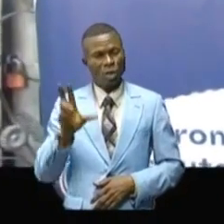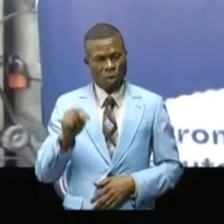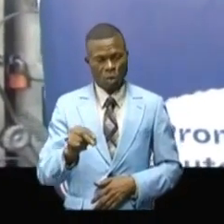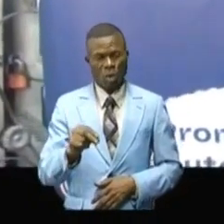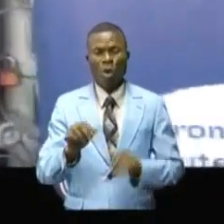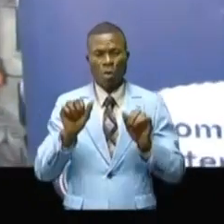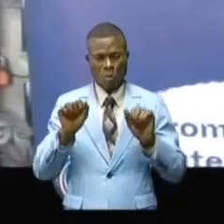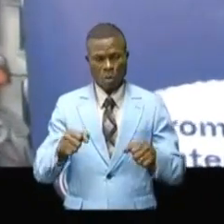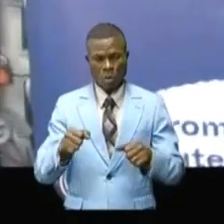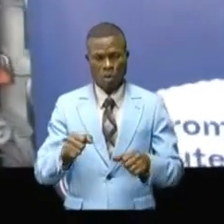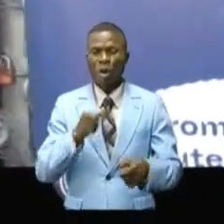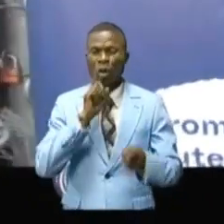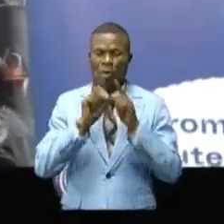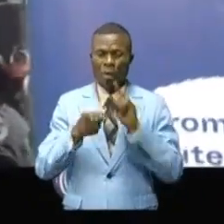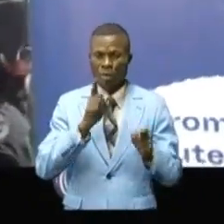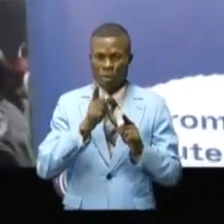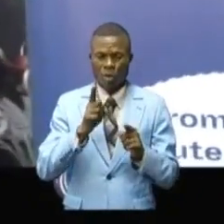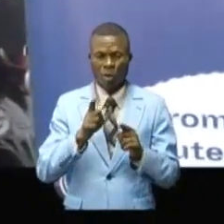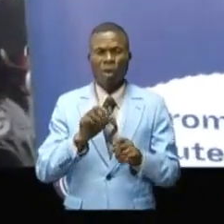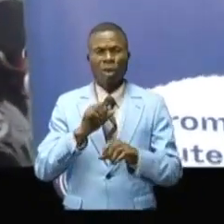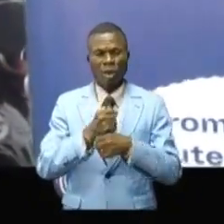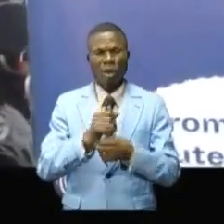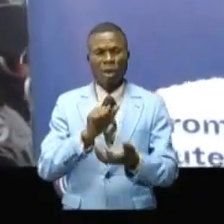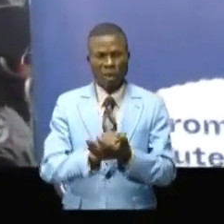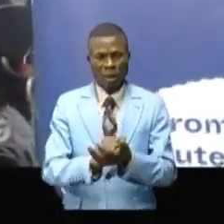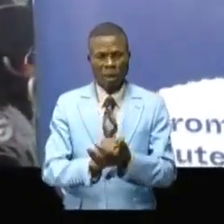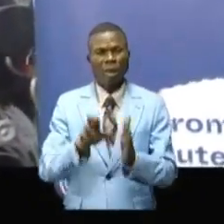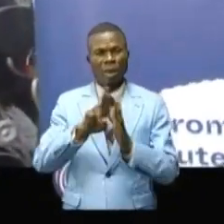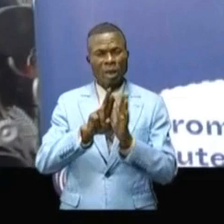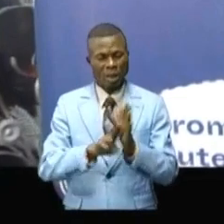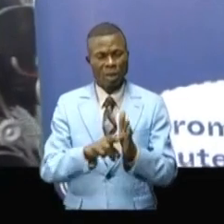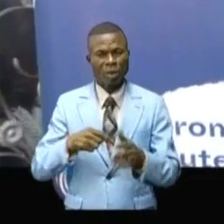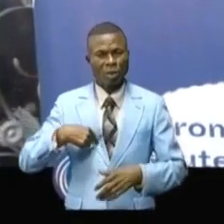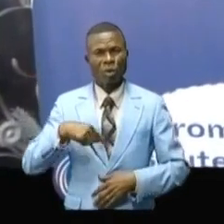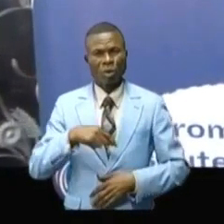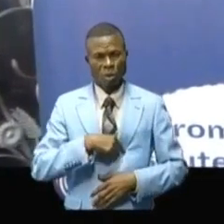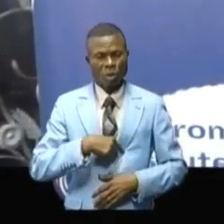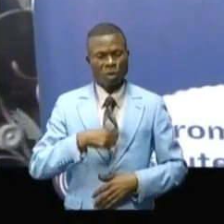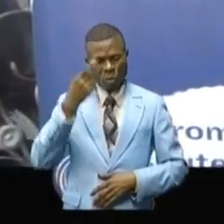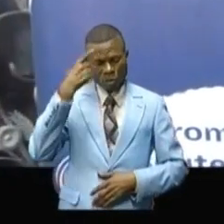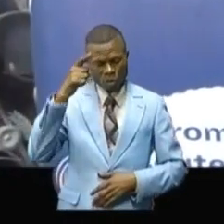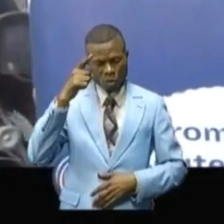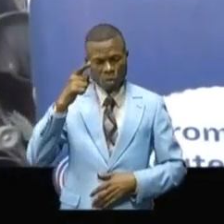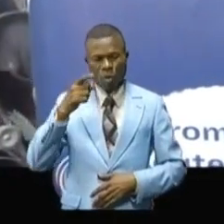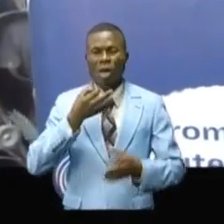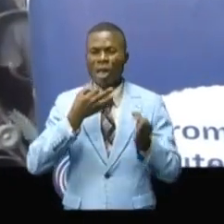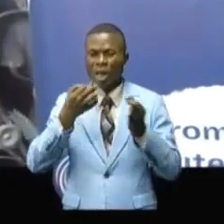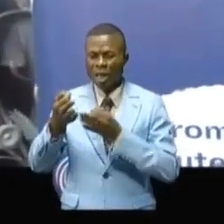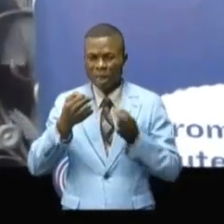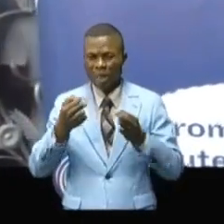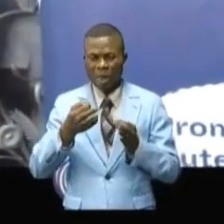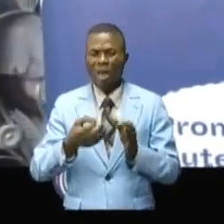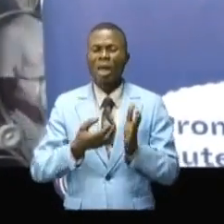enfants ou nos petites sœurs, ou encore chez nos frères ou bien nos maris.